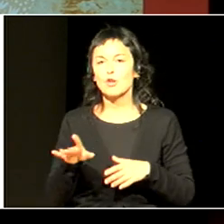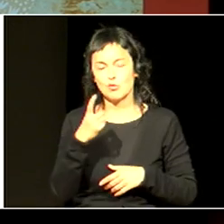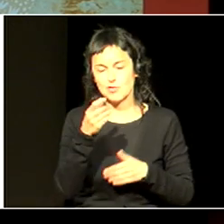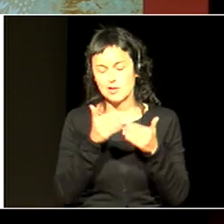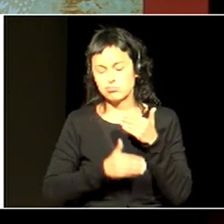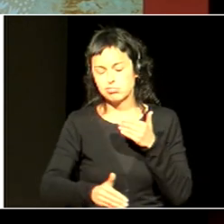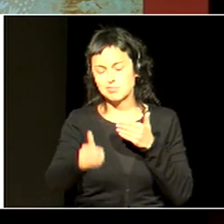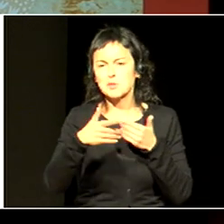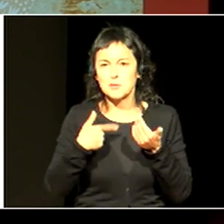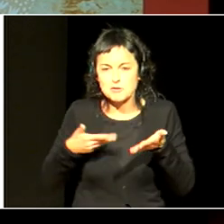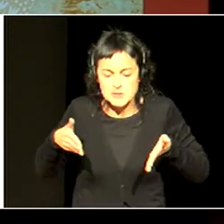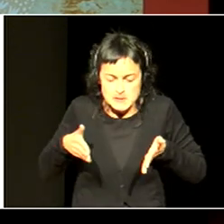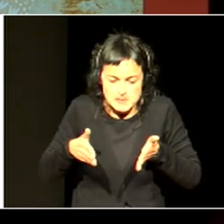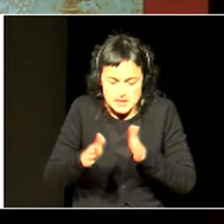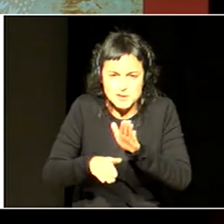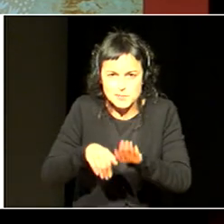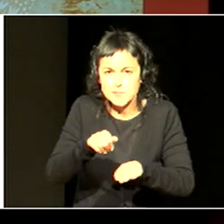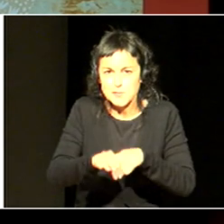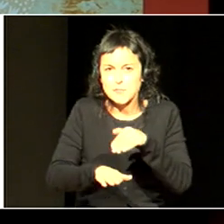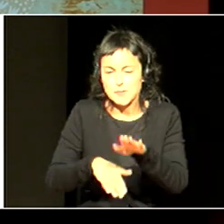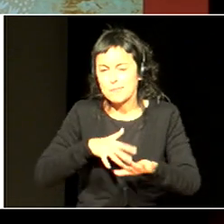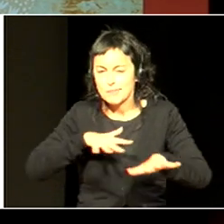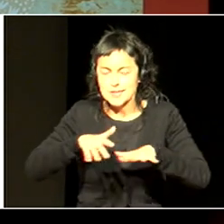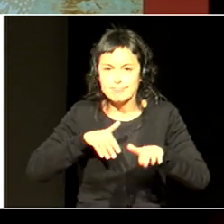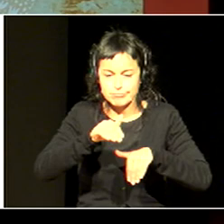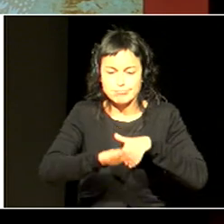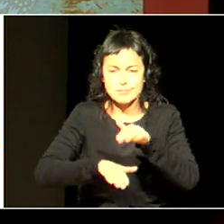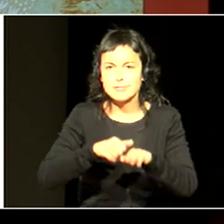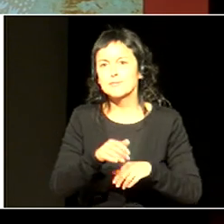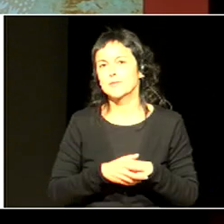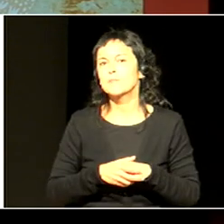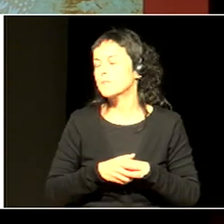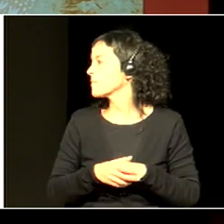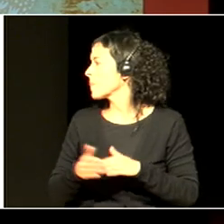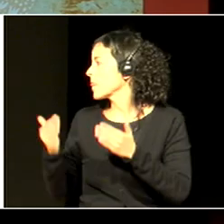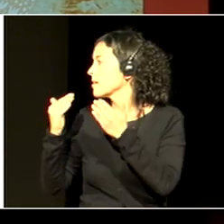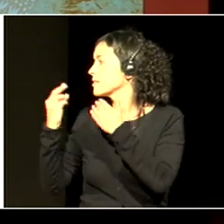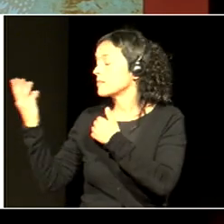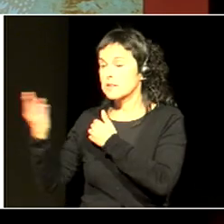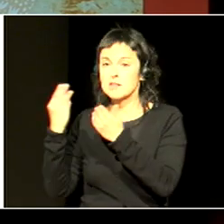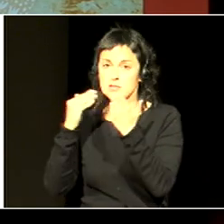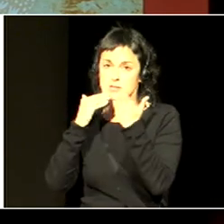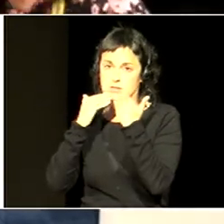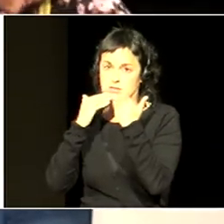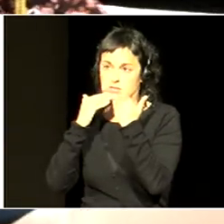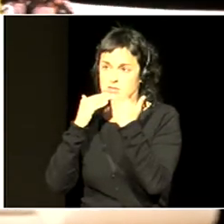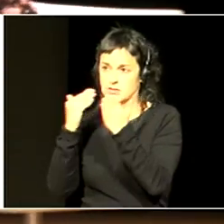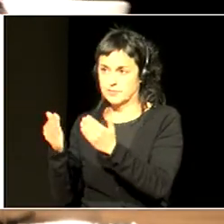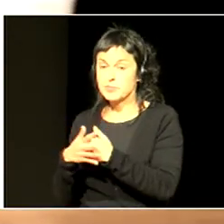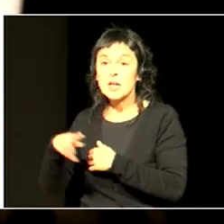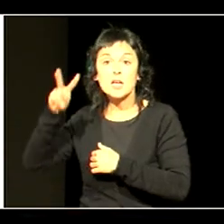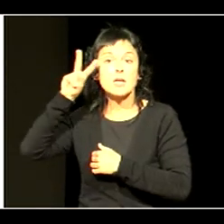bueno, bidean gaude. Oso ondo. Abian. Abian, bai. Eskerrik asko irukote. Adituek